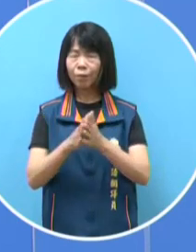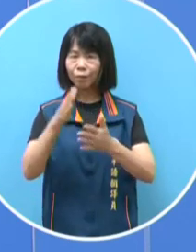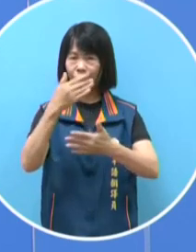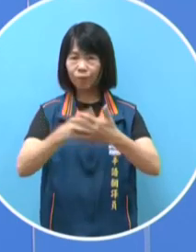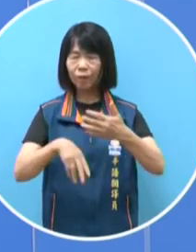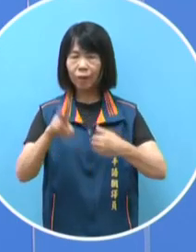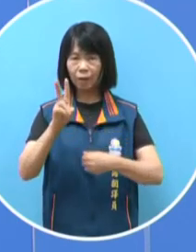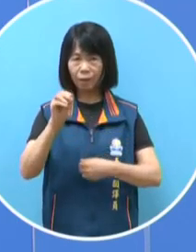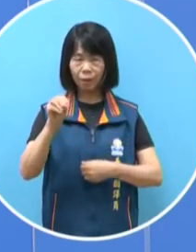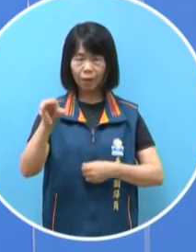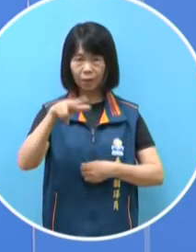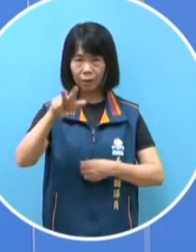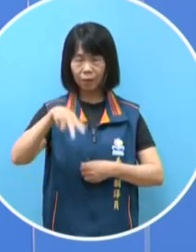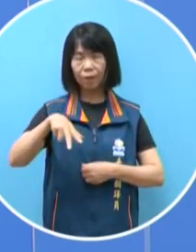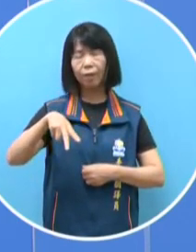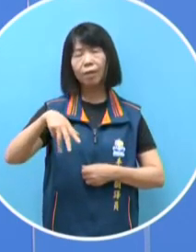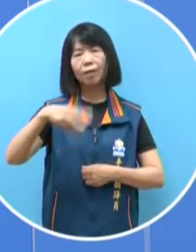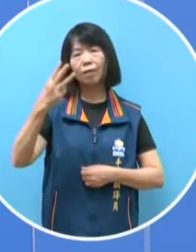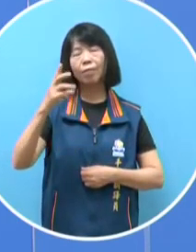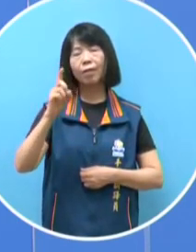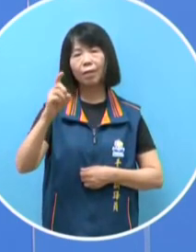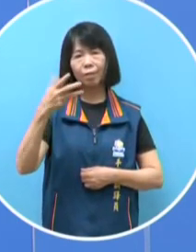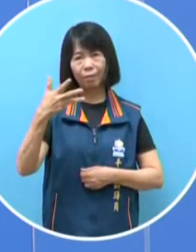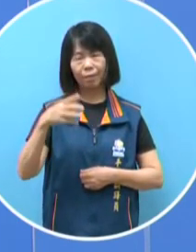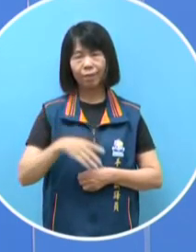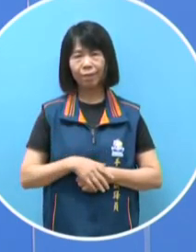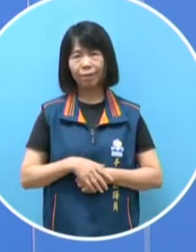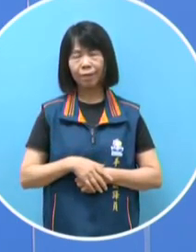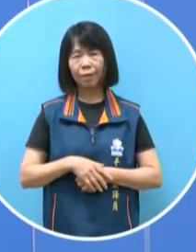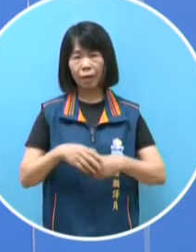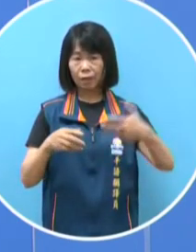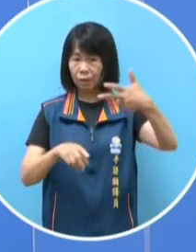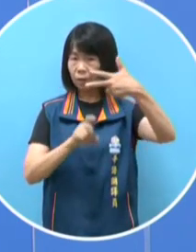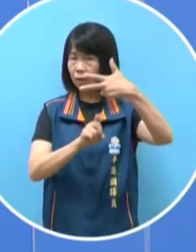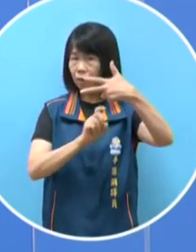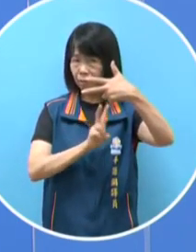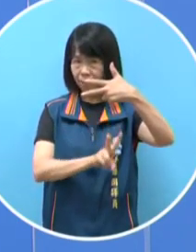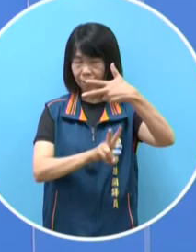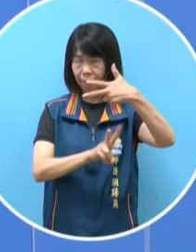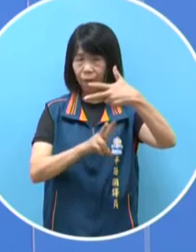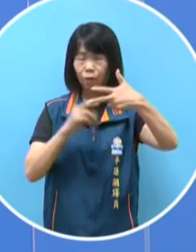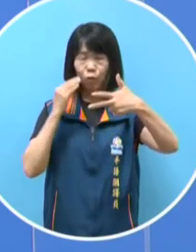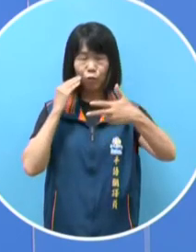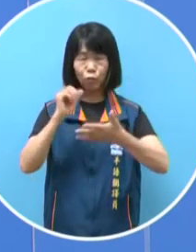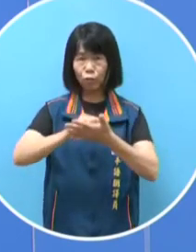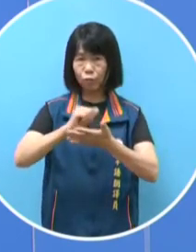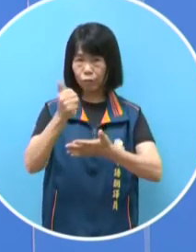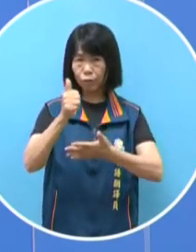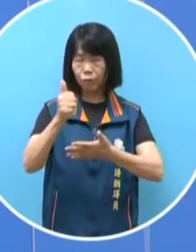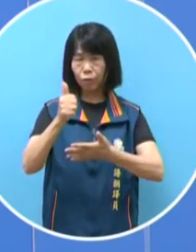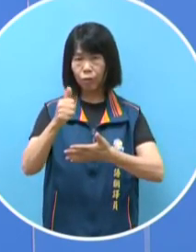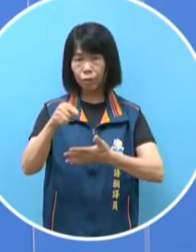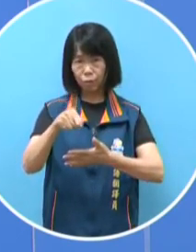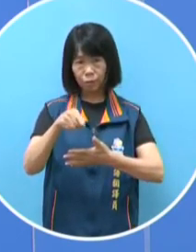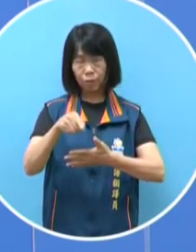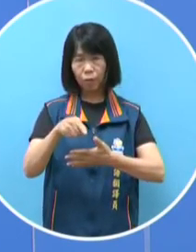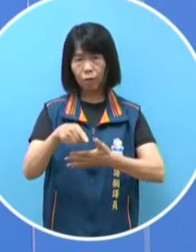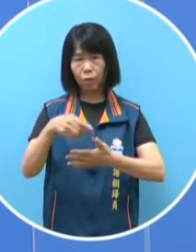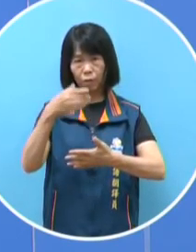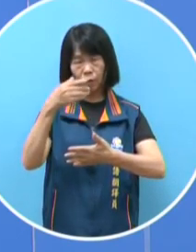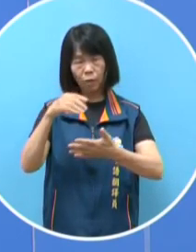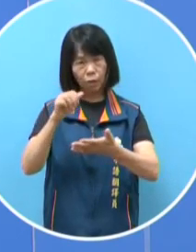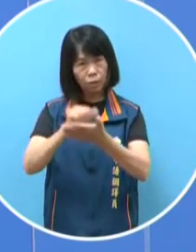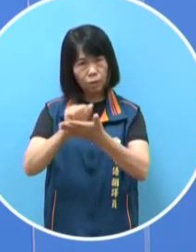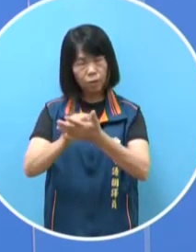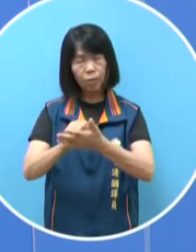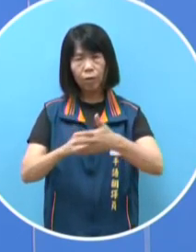了27318剂。所以那时候在7月12号，如果这个媒体是这个余量的记